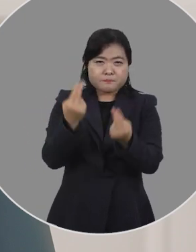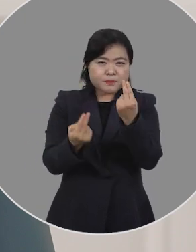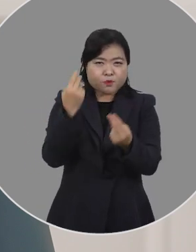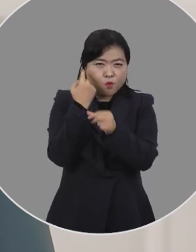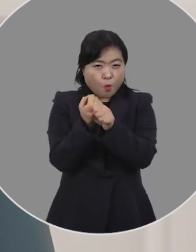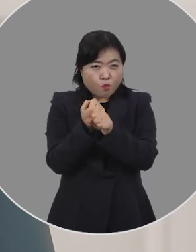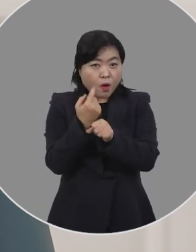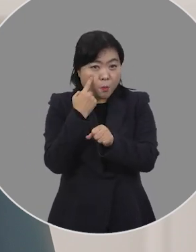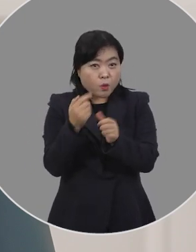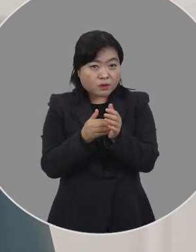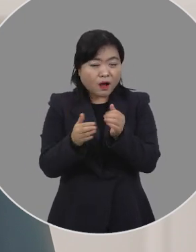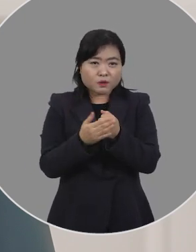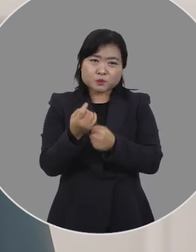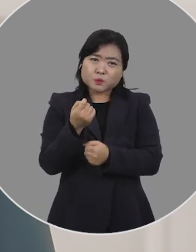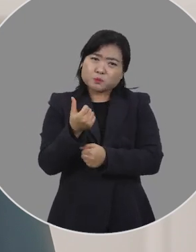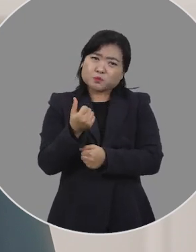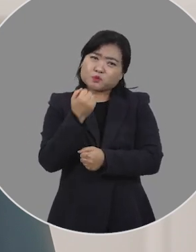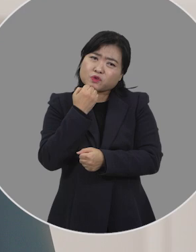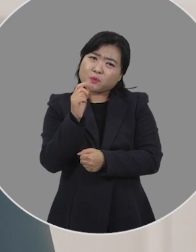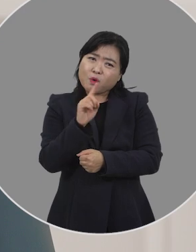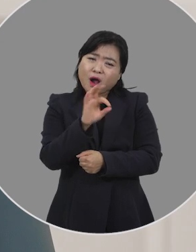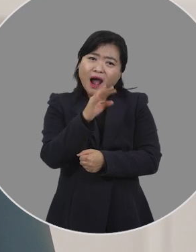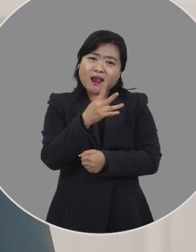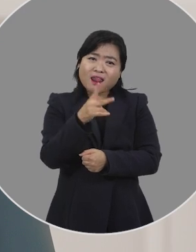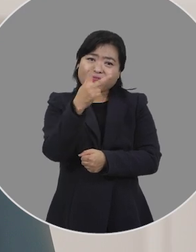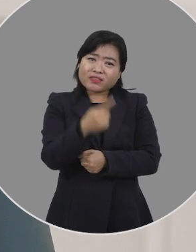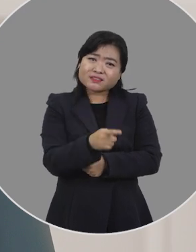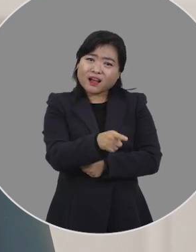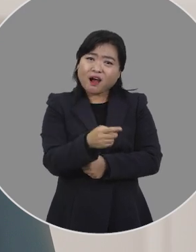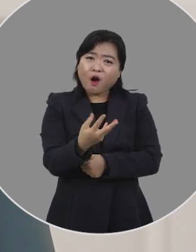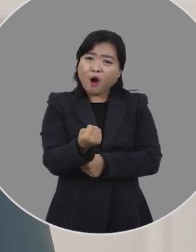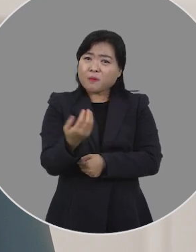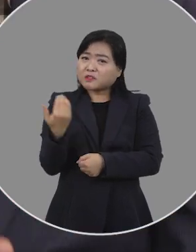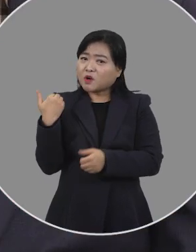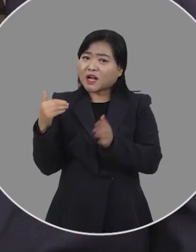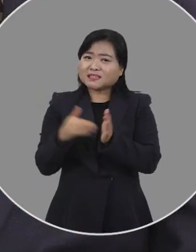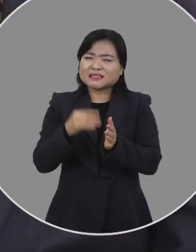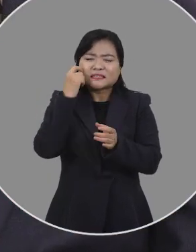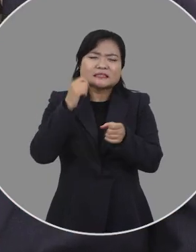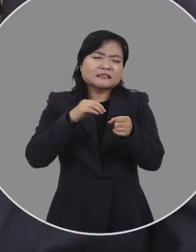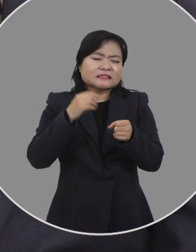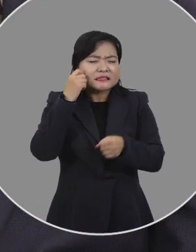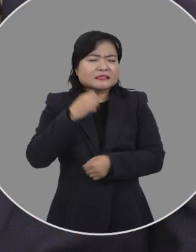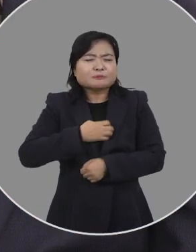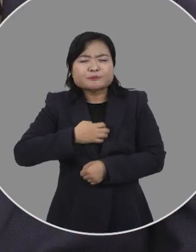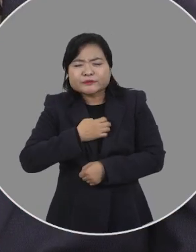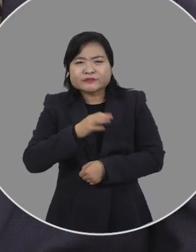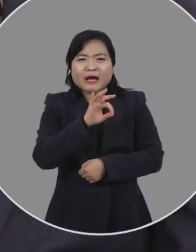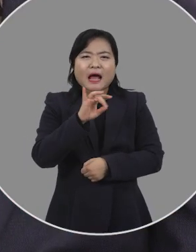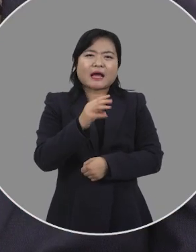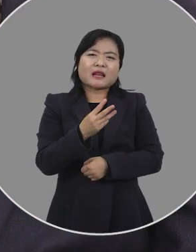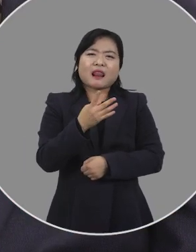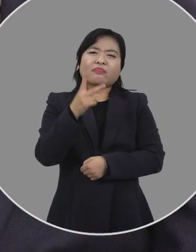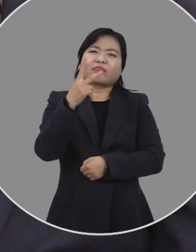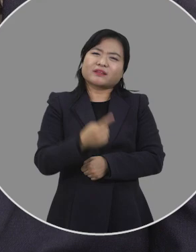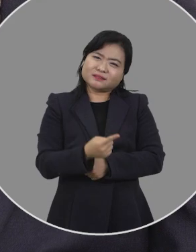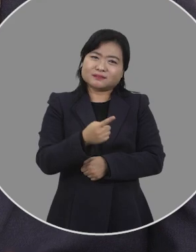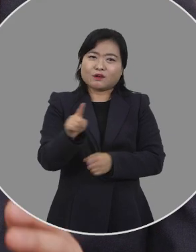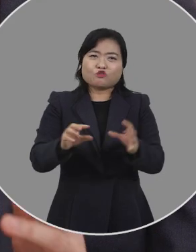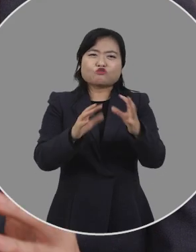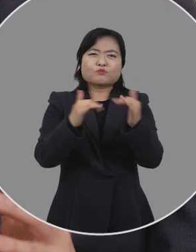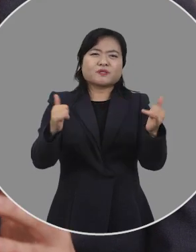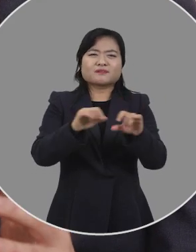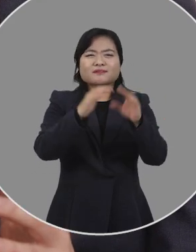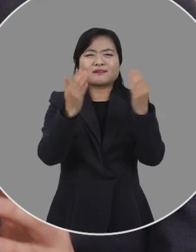해보니까 좀 웃겨요. 아일랜드가 얼마 전까지 슬픈 아일랜드라고 그냥 국민들이